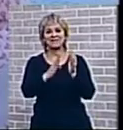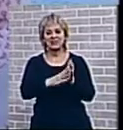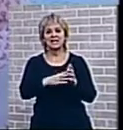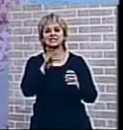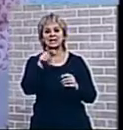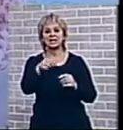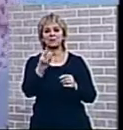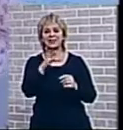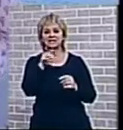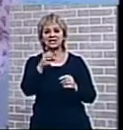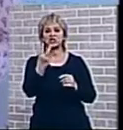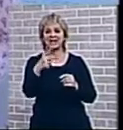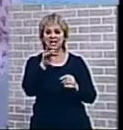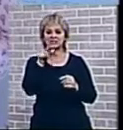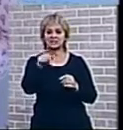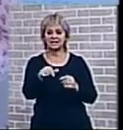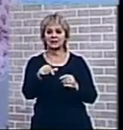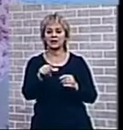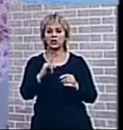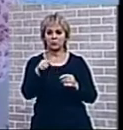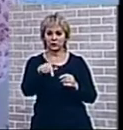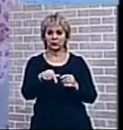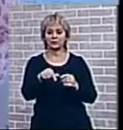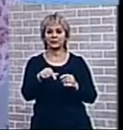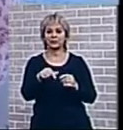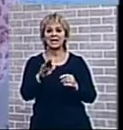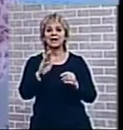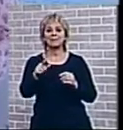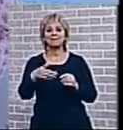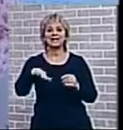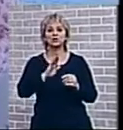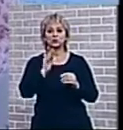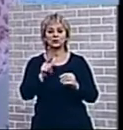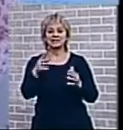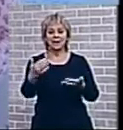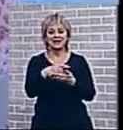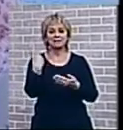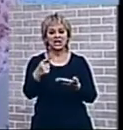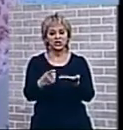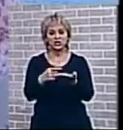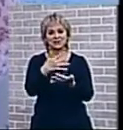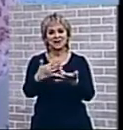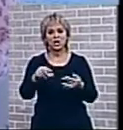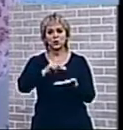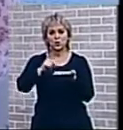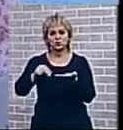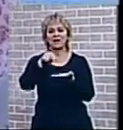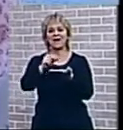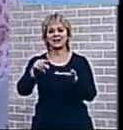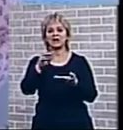лет, 15 лет и 13 лет ребенку. Вот, собираем для них тетради, ручки,